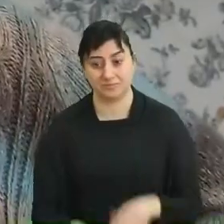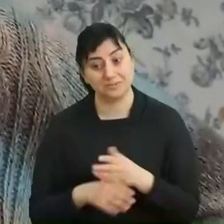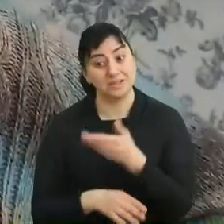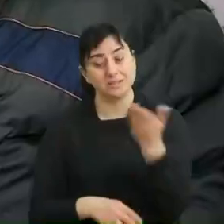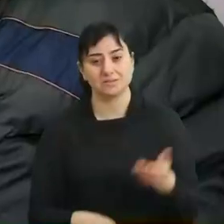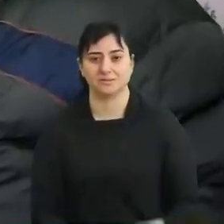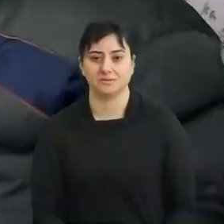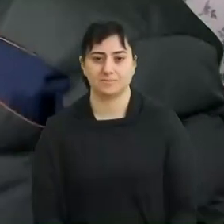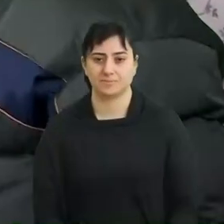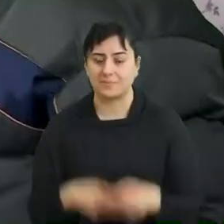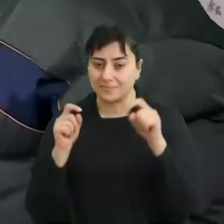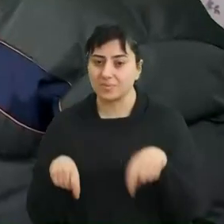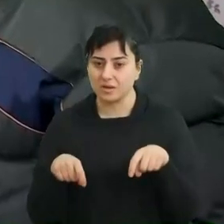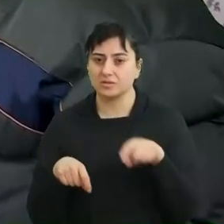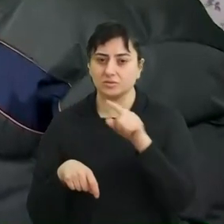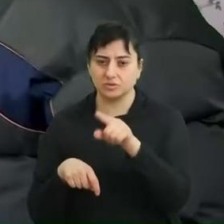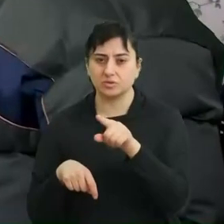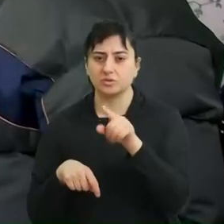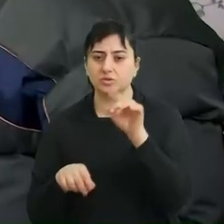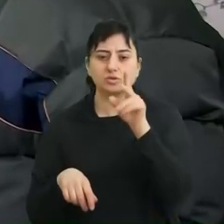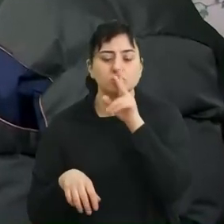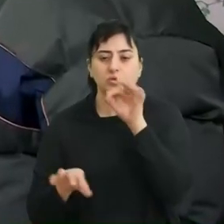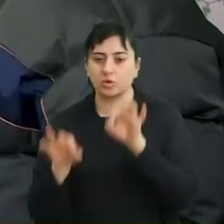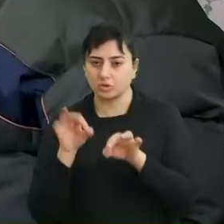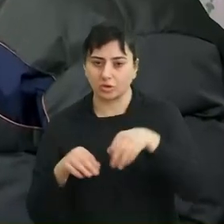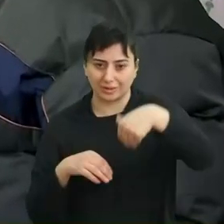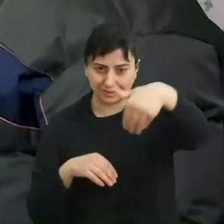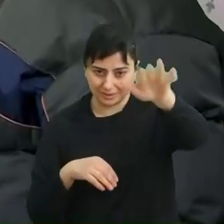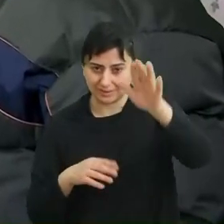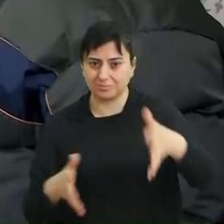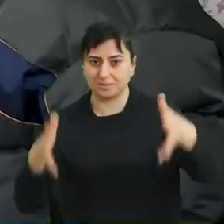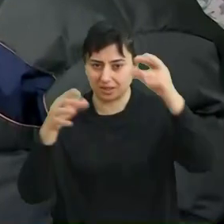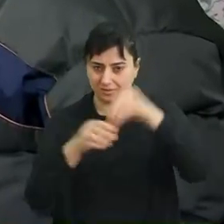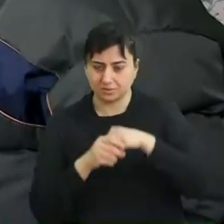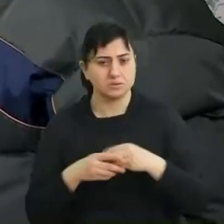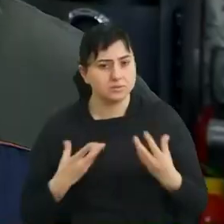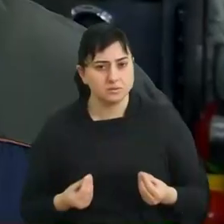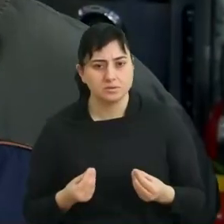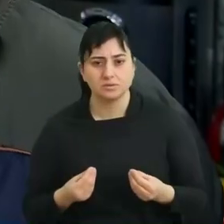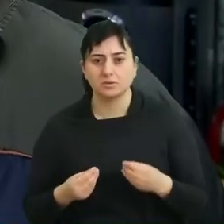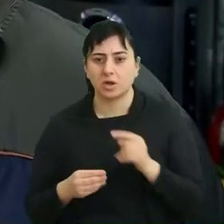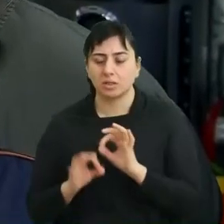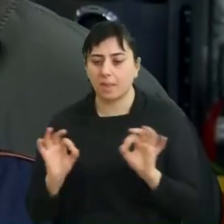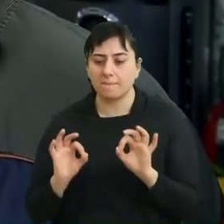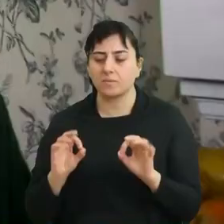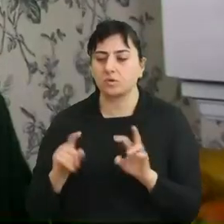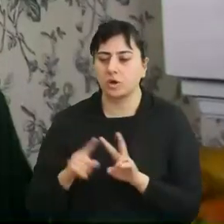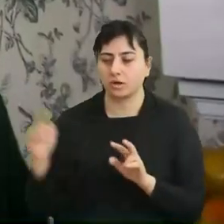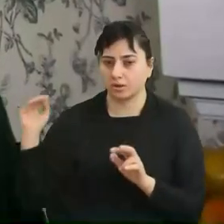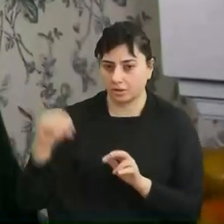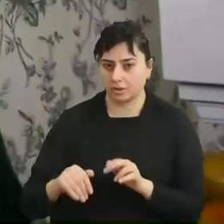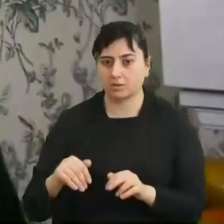gerçekten. Hadi bakalım. Şimdi efendim siz son bir kontrol için gittiniz ya binanın içine. He. O sırada Nurhan